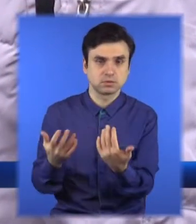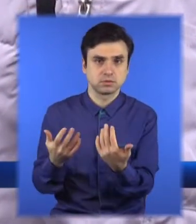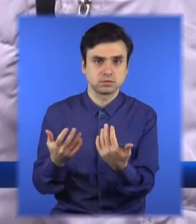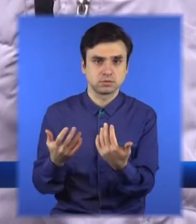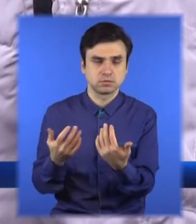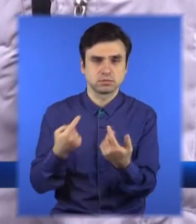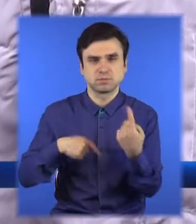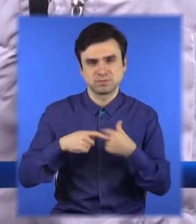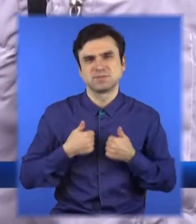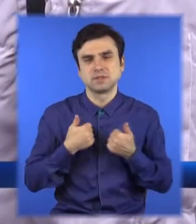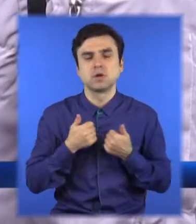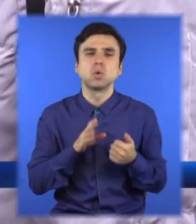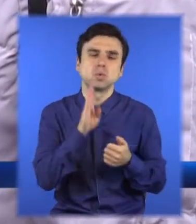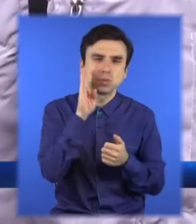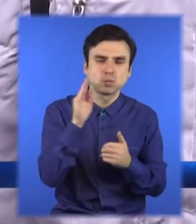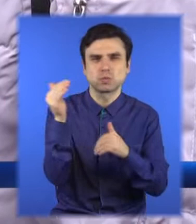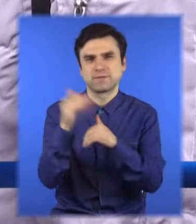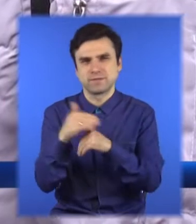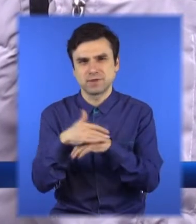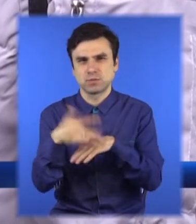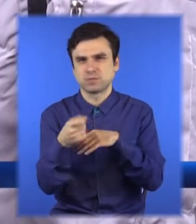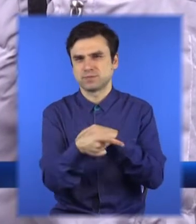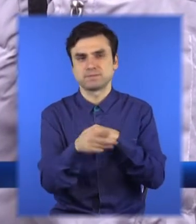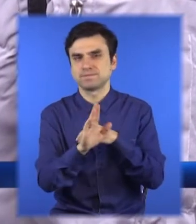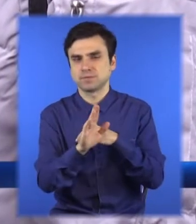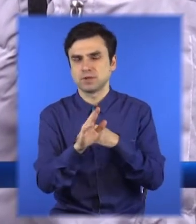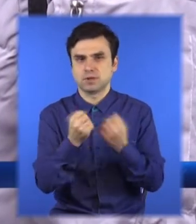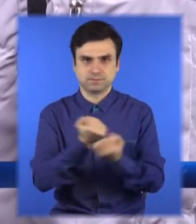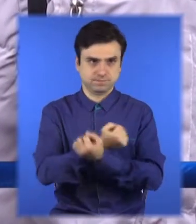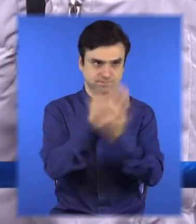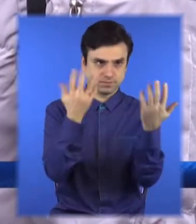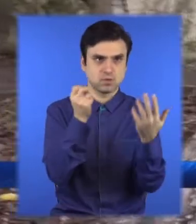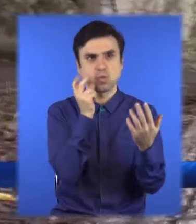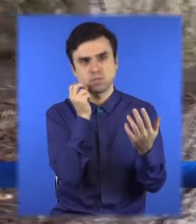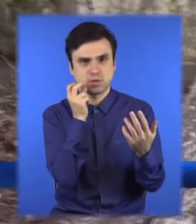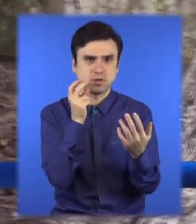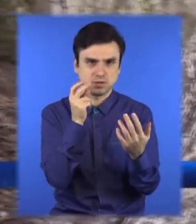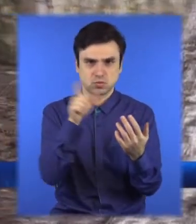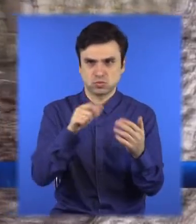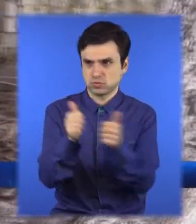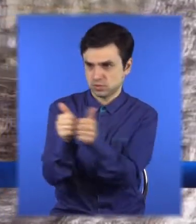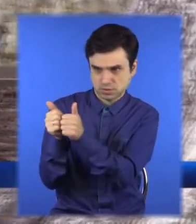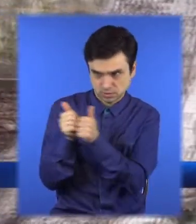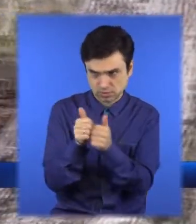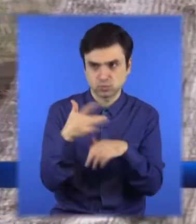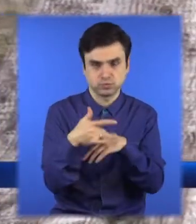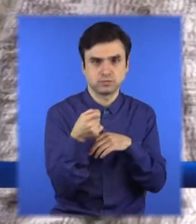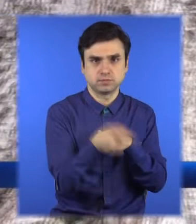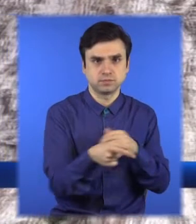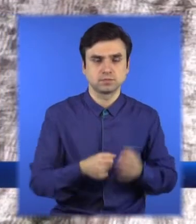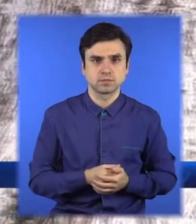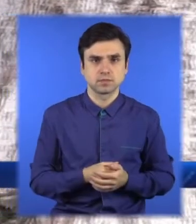тому ми стараємося ні утром, ні вечором, тільки в дневне час виносити мусор. Проте поведінці чотирилапих